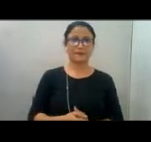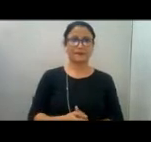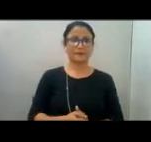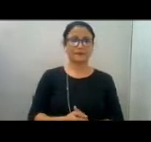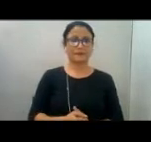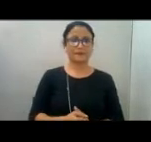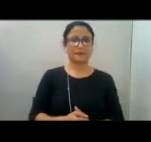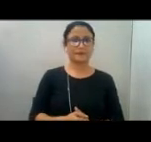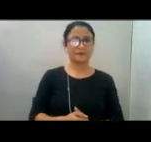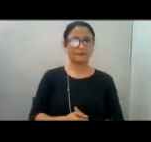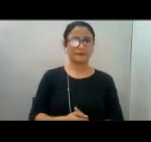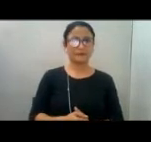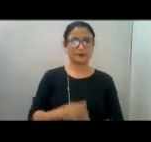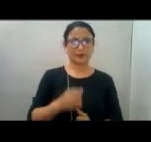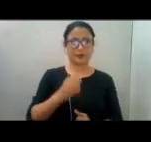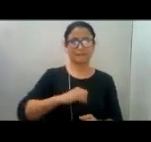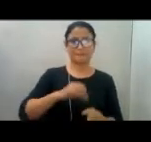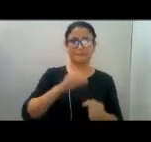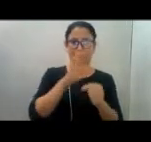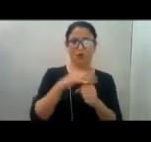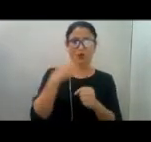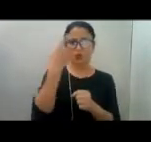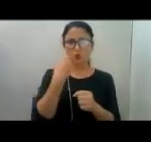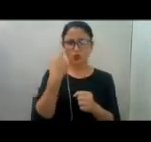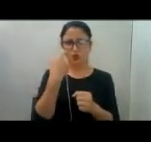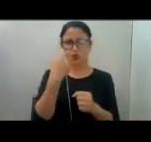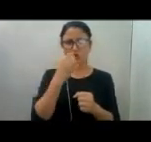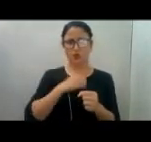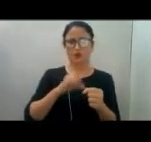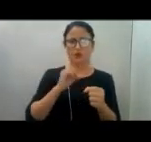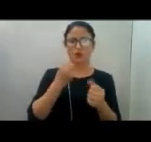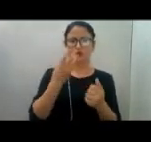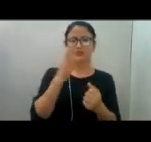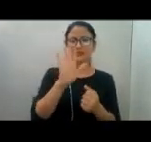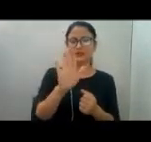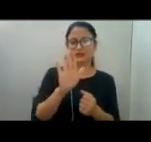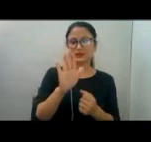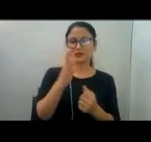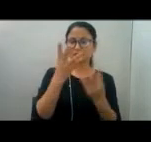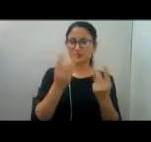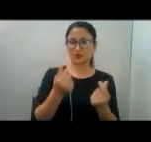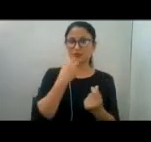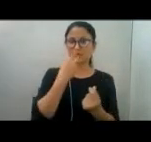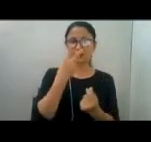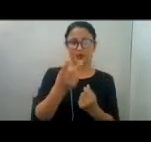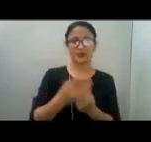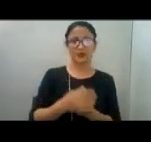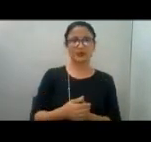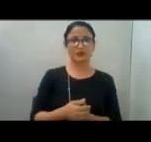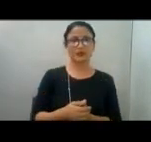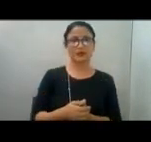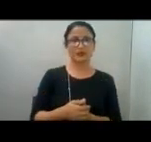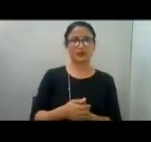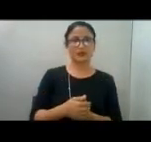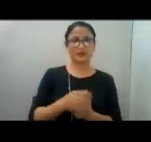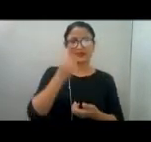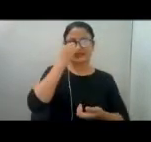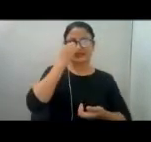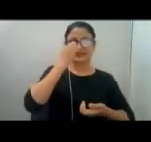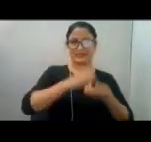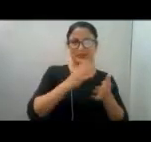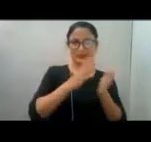त्यसै गरी अब पीडकको चाहिँ को रहेछन् त पीडक र कति रहेछ पीडकहरूको सङ्ख्या भनेर हेर्दाखेरि चाहिँ श्रीमानबाट